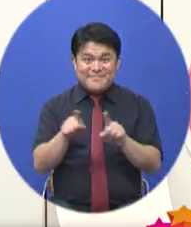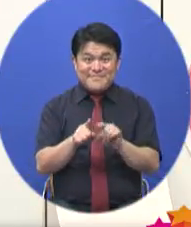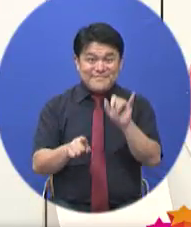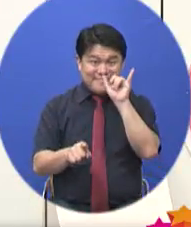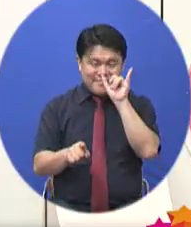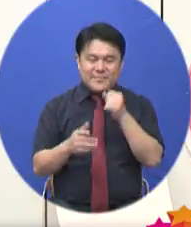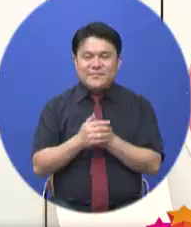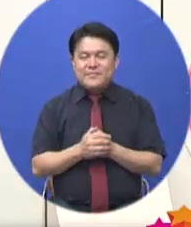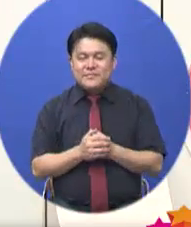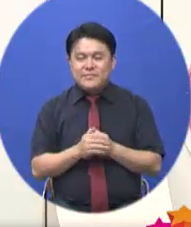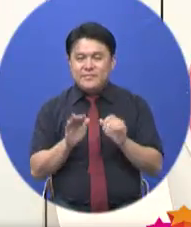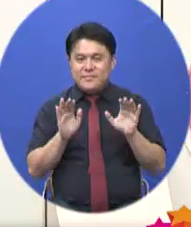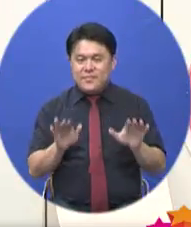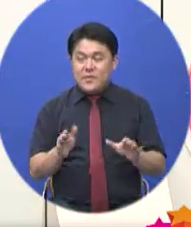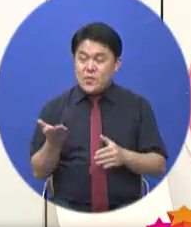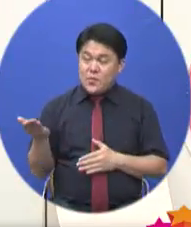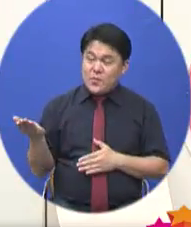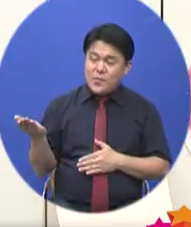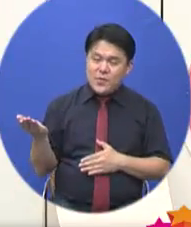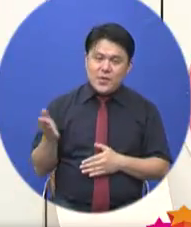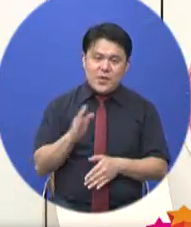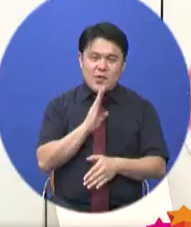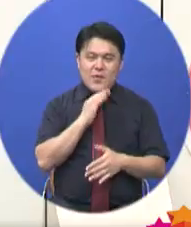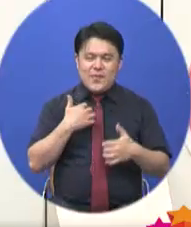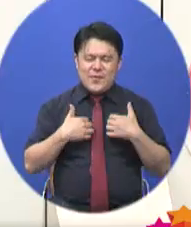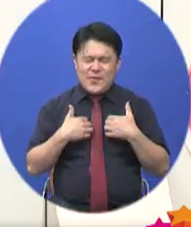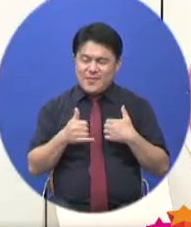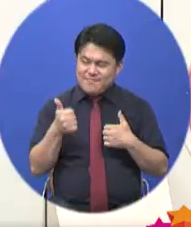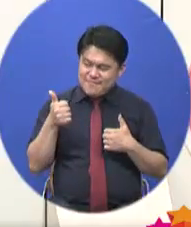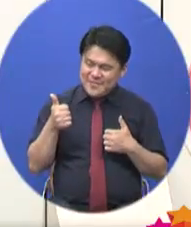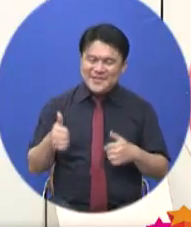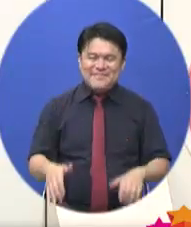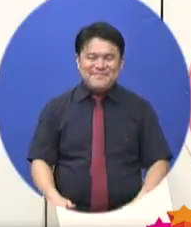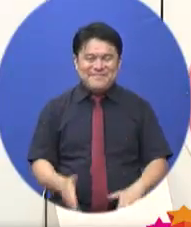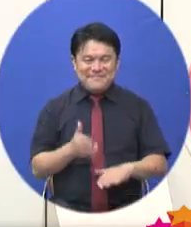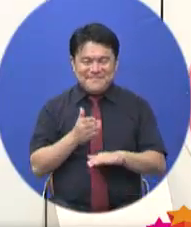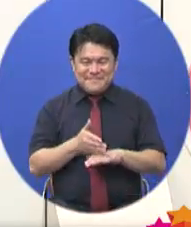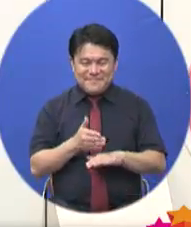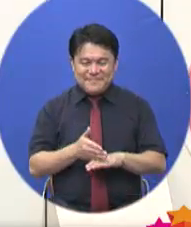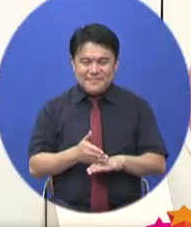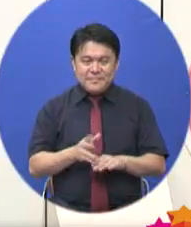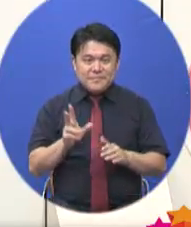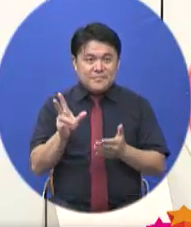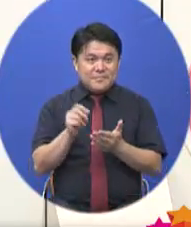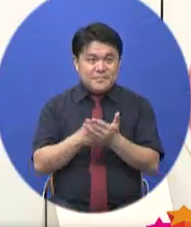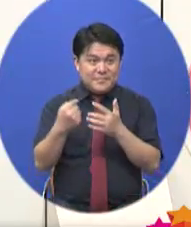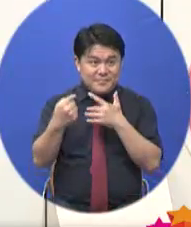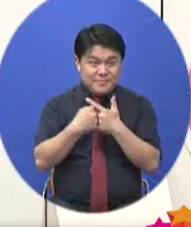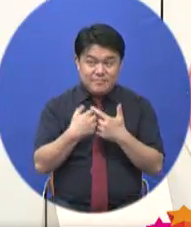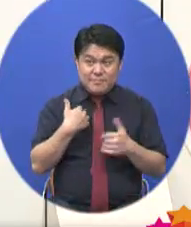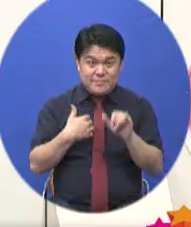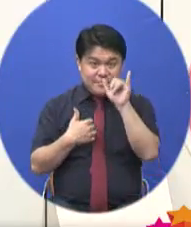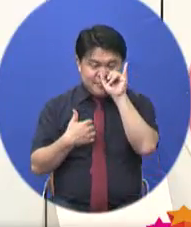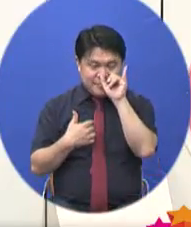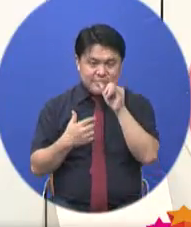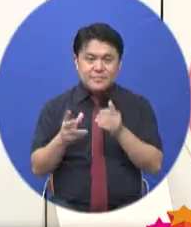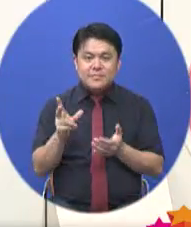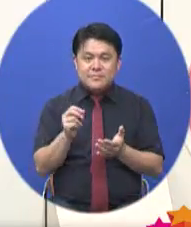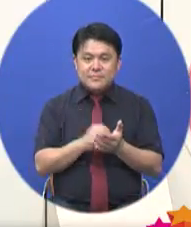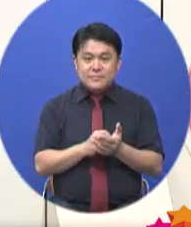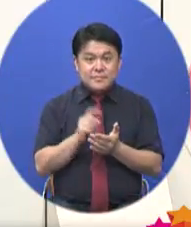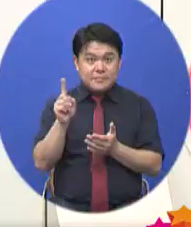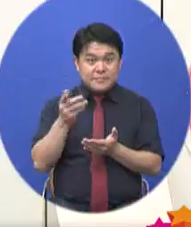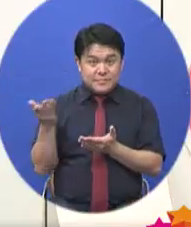했는데요. 정말 선생님 너무너무 재미있었어요. 감사합니다. 네, 오늘 퀴즈도 재미있었고요. 자, 퀴즈가